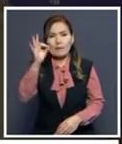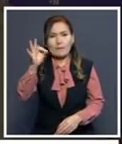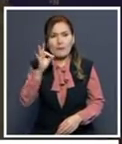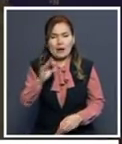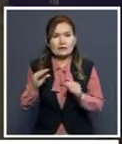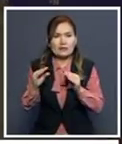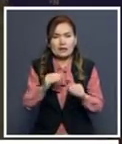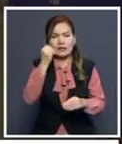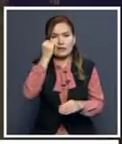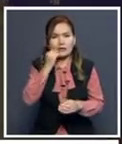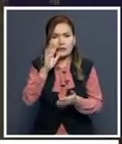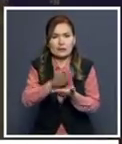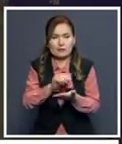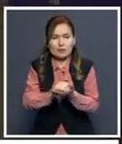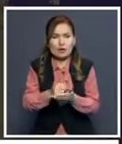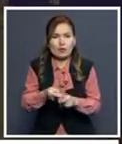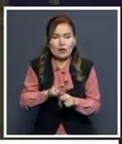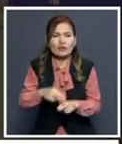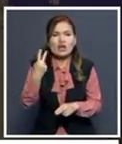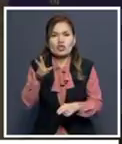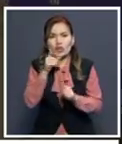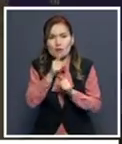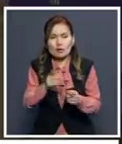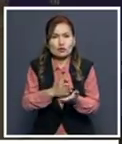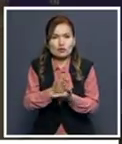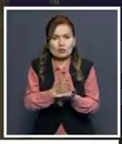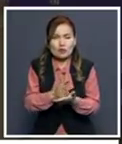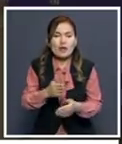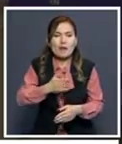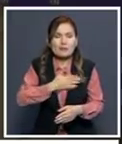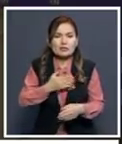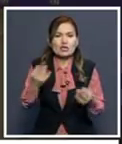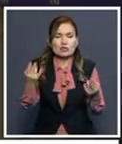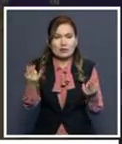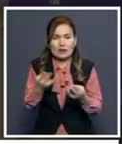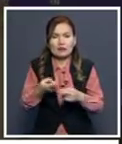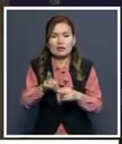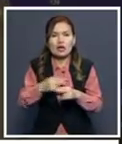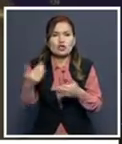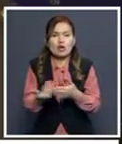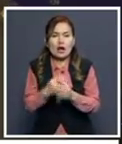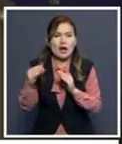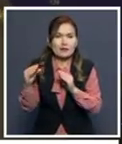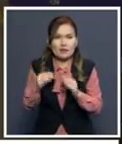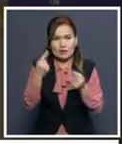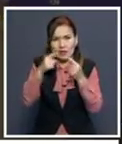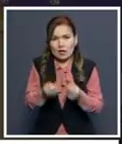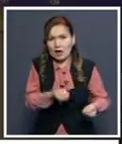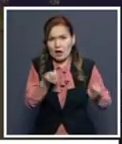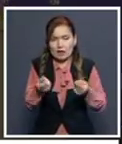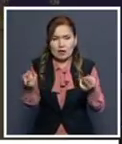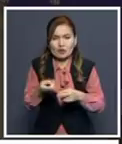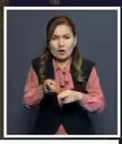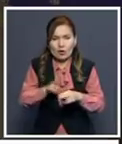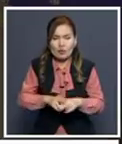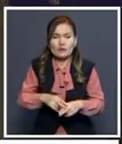ескі, кейбіреуін пайдаланып жүргенімізге 20 жылдан асқан. Жаңа техника келсе, осы ескі техниканың орнын басады. Жалпы бұл бір